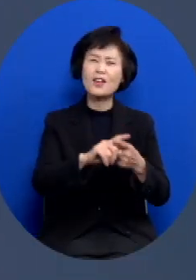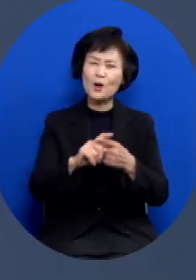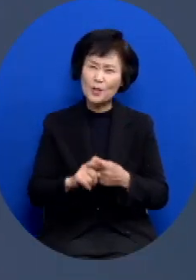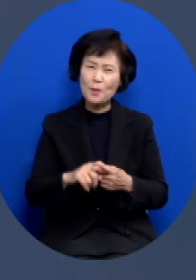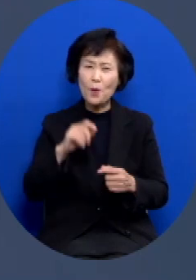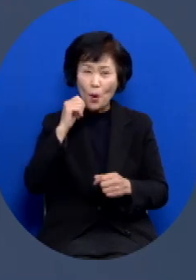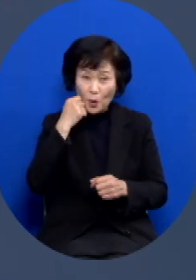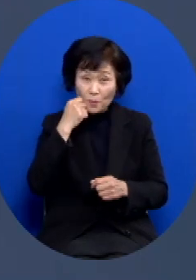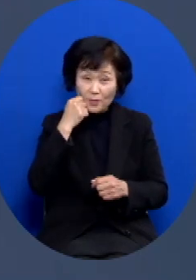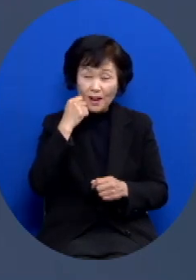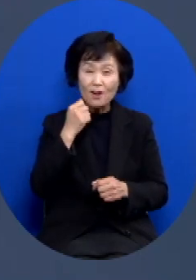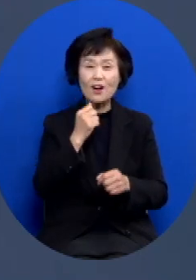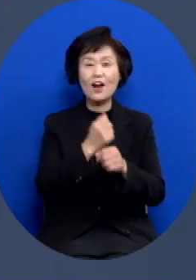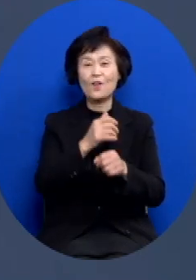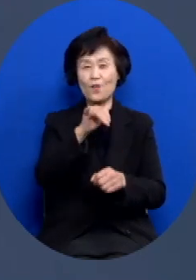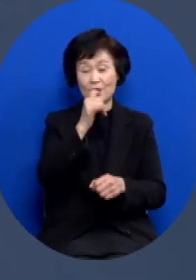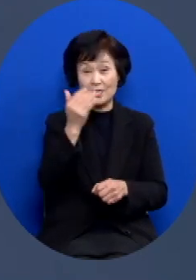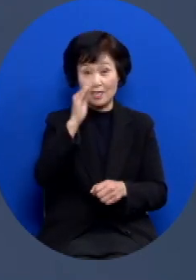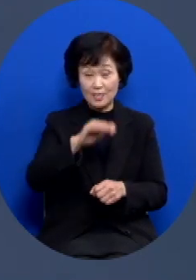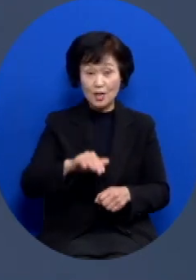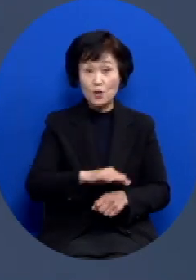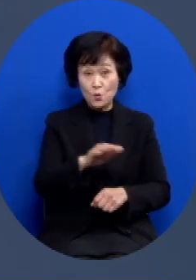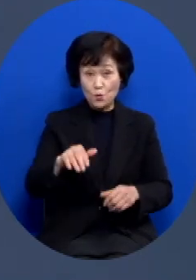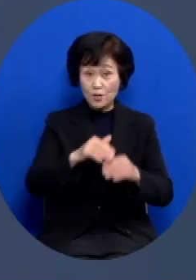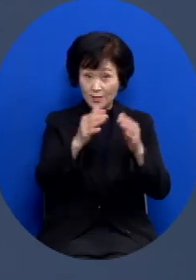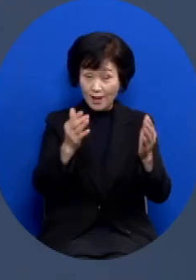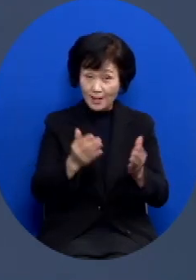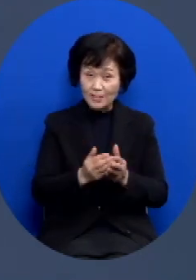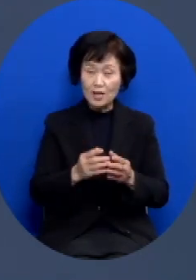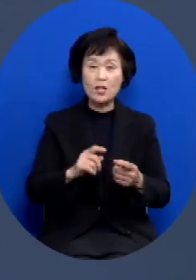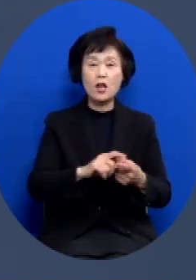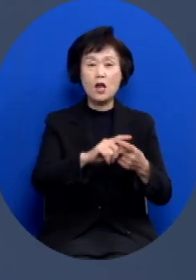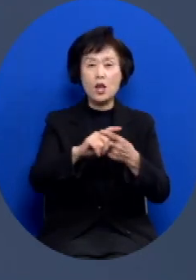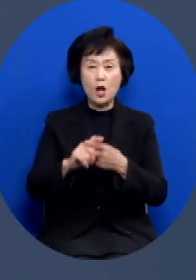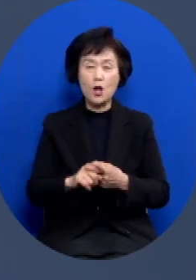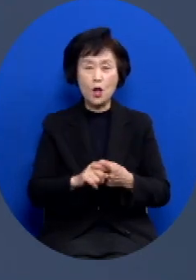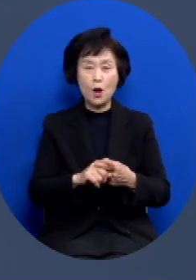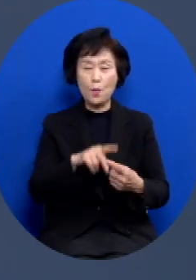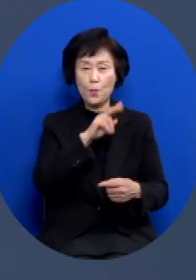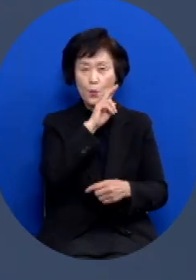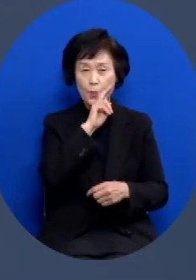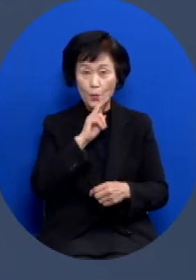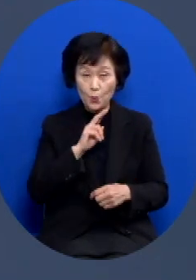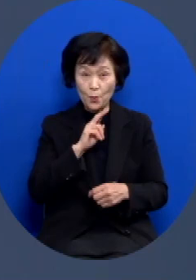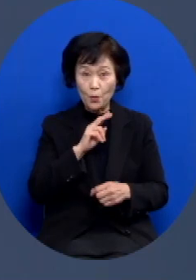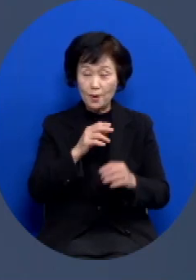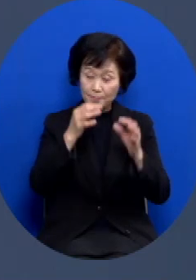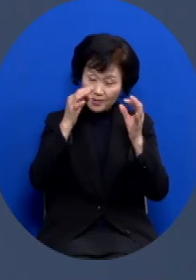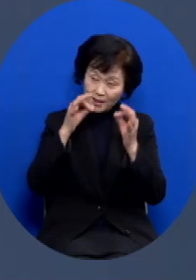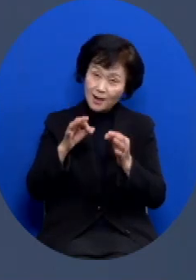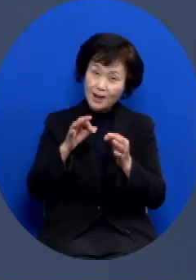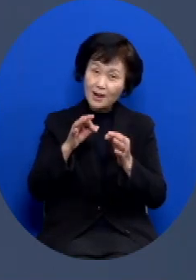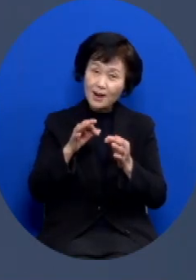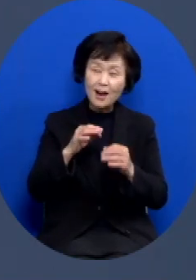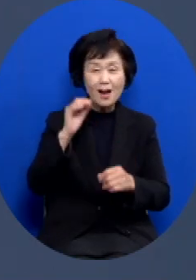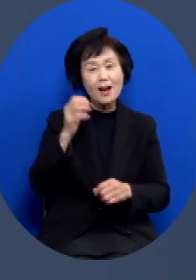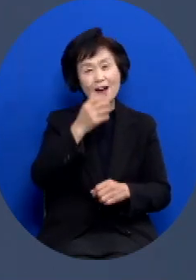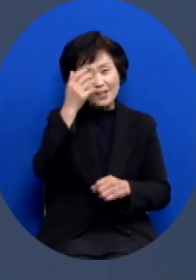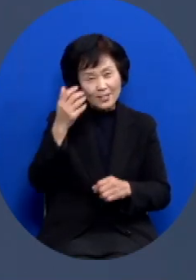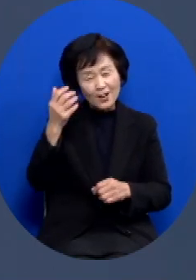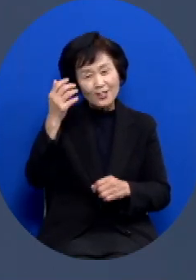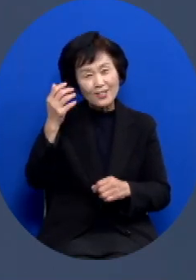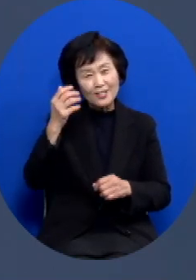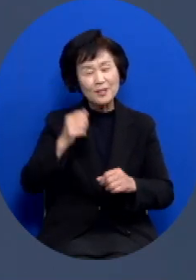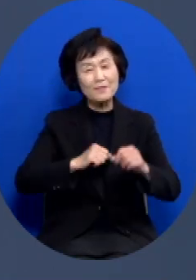했는데 홀리웨이브 무브먼트는 정말 연합이 쉽게 일어났습니다 돌아보면 성령께서